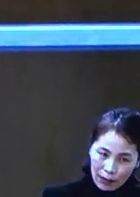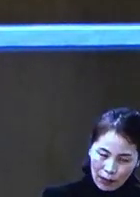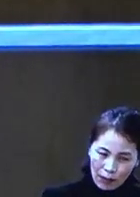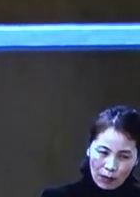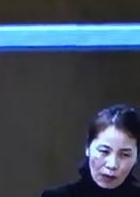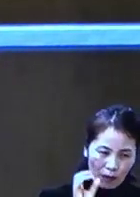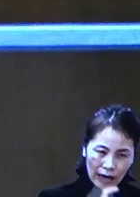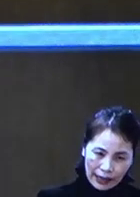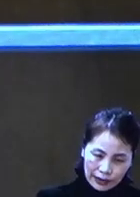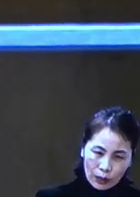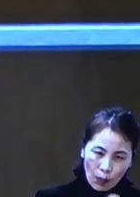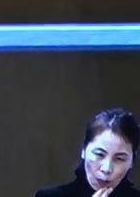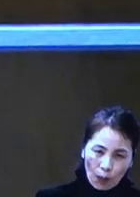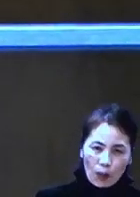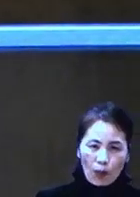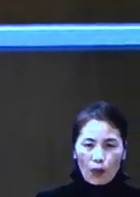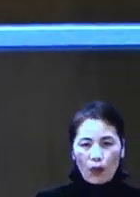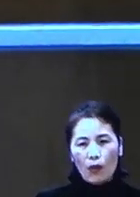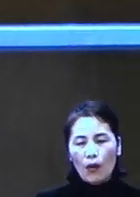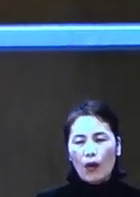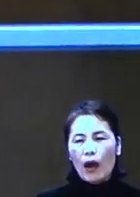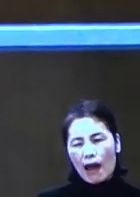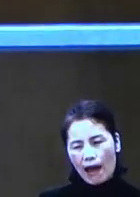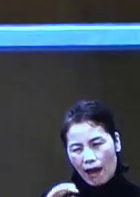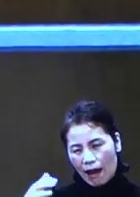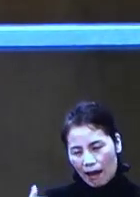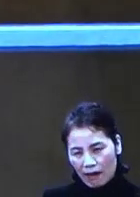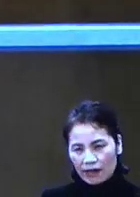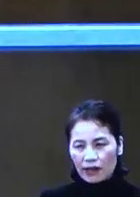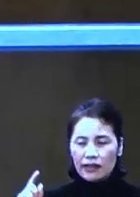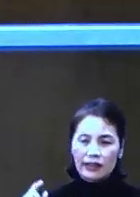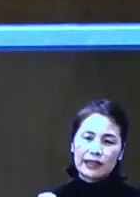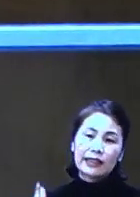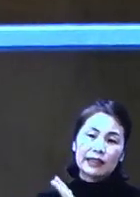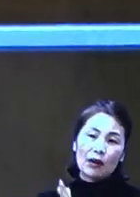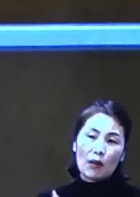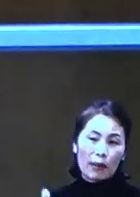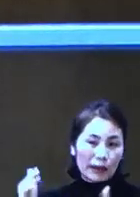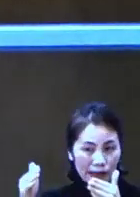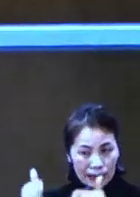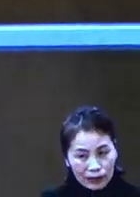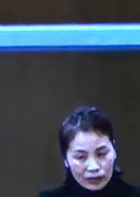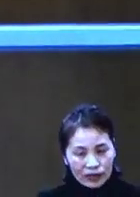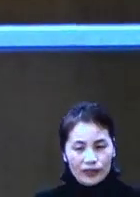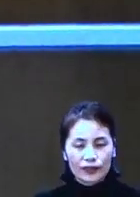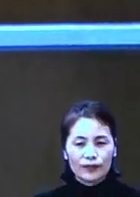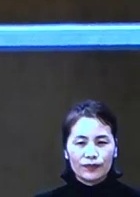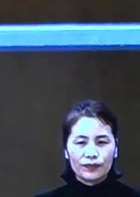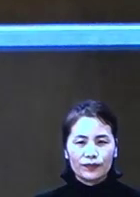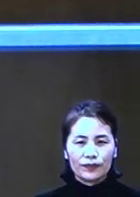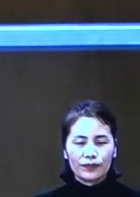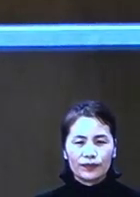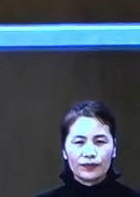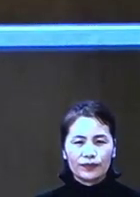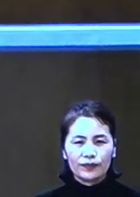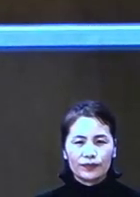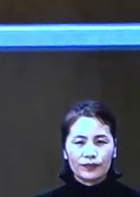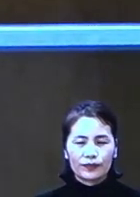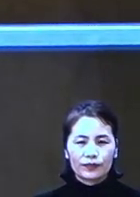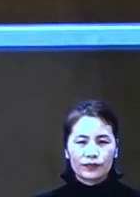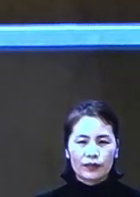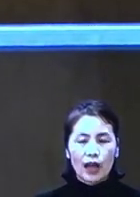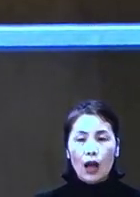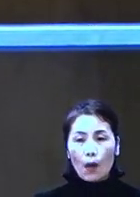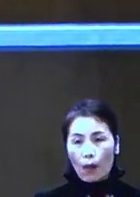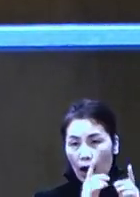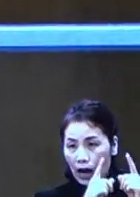언론 플레이만 몰두했습니다. 최근 사례에서도 그 부작용이 여실히 드러났습니다. 화성의